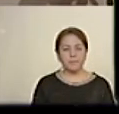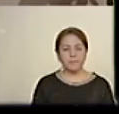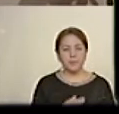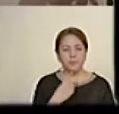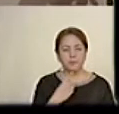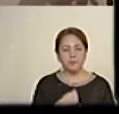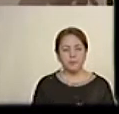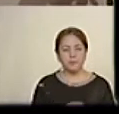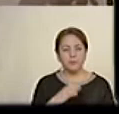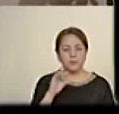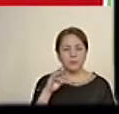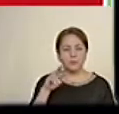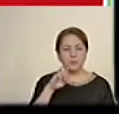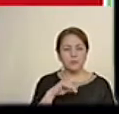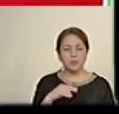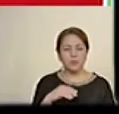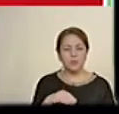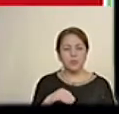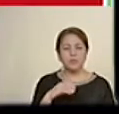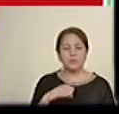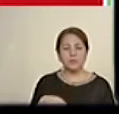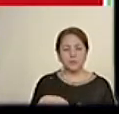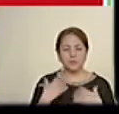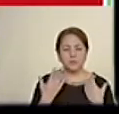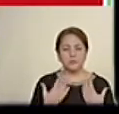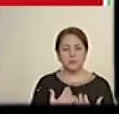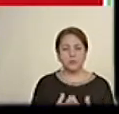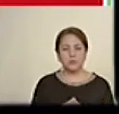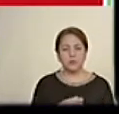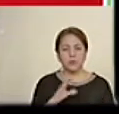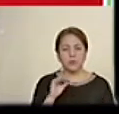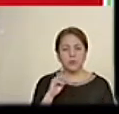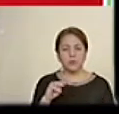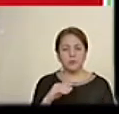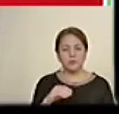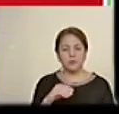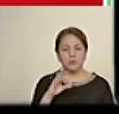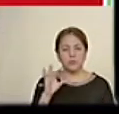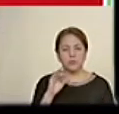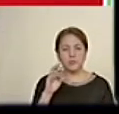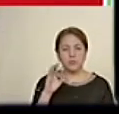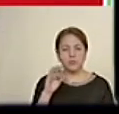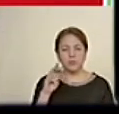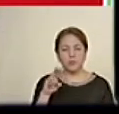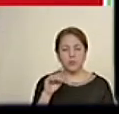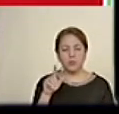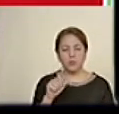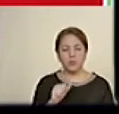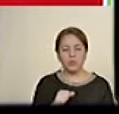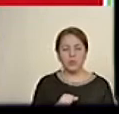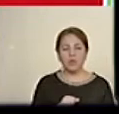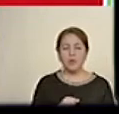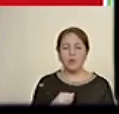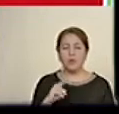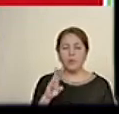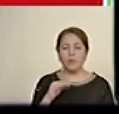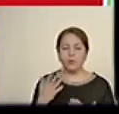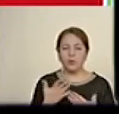Итак, Соня вздрогнула от испуга. По какой причине? От